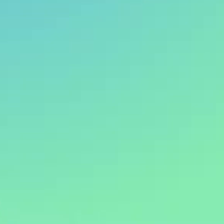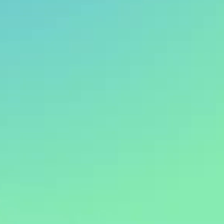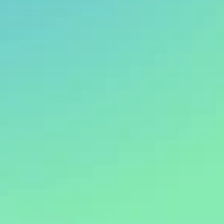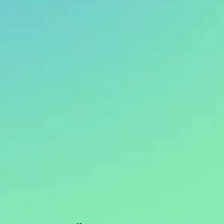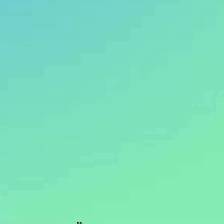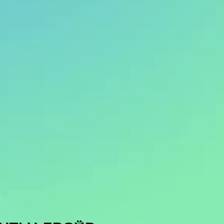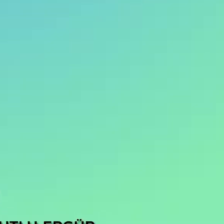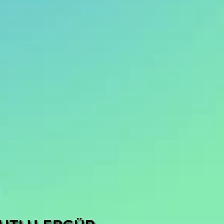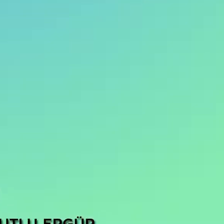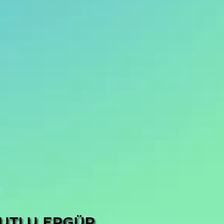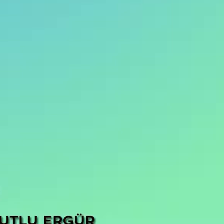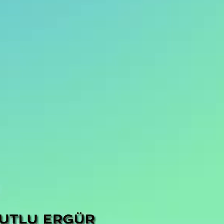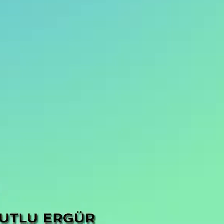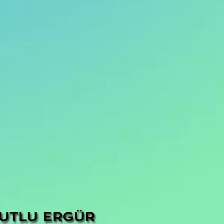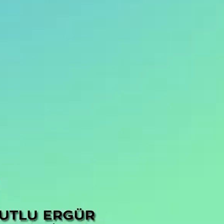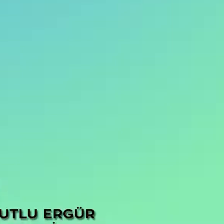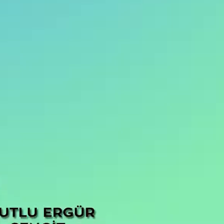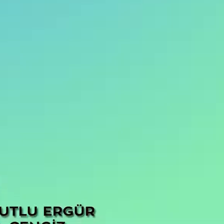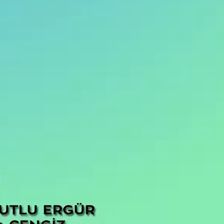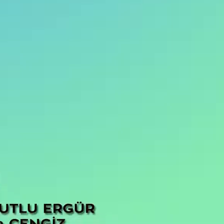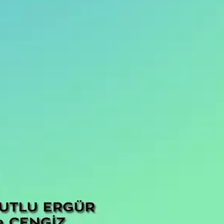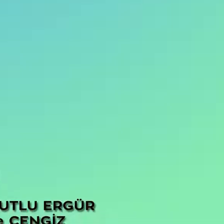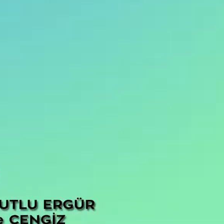Yazar, ben Ayten Boz.